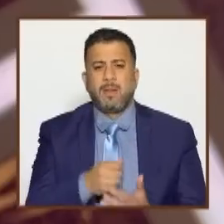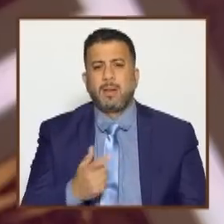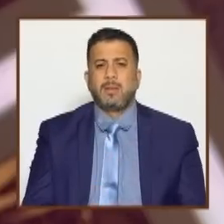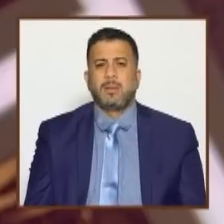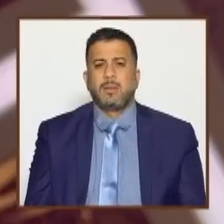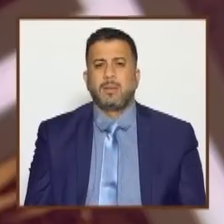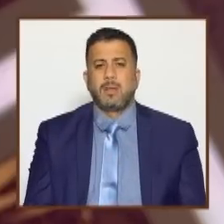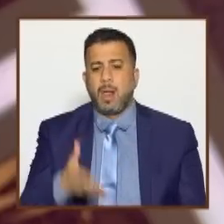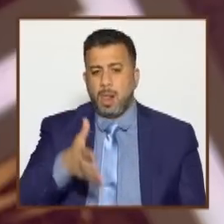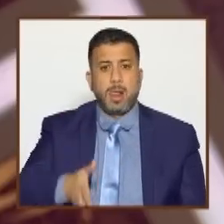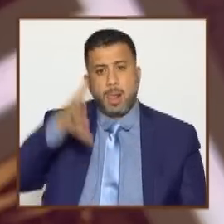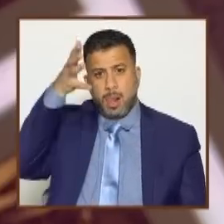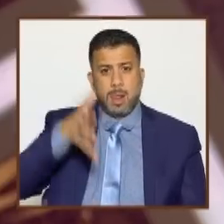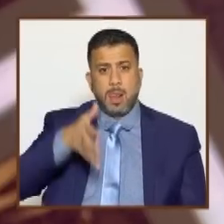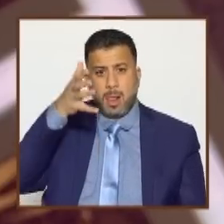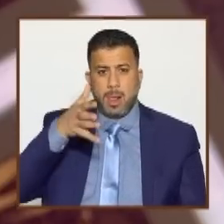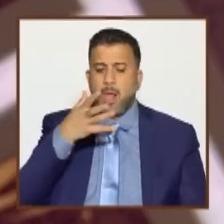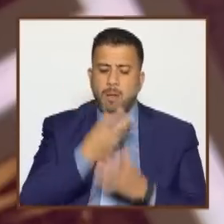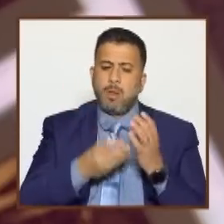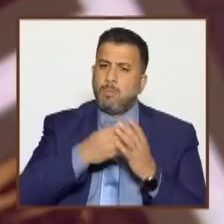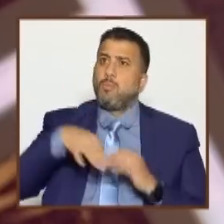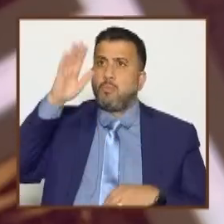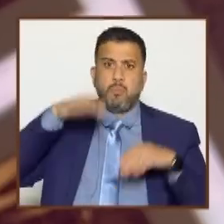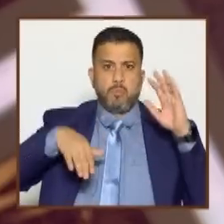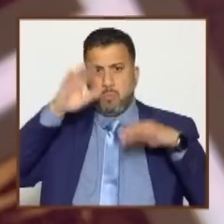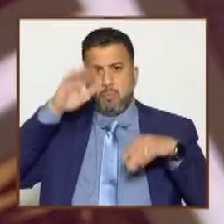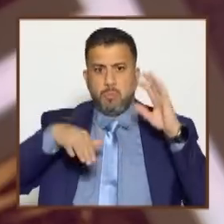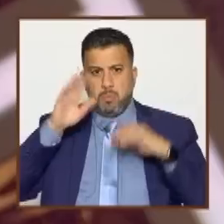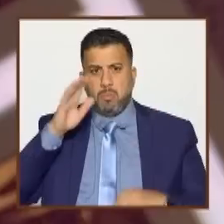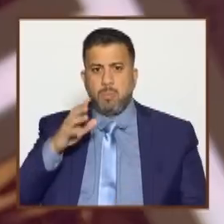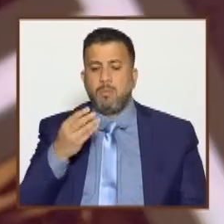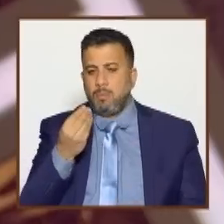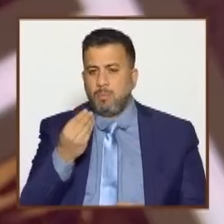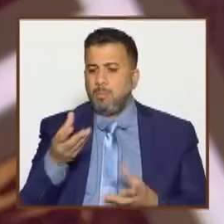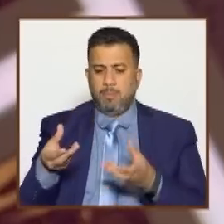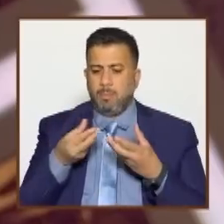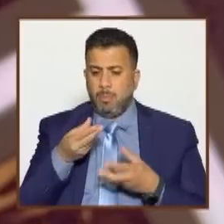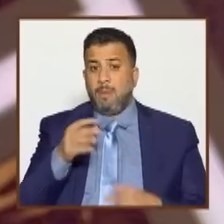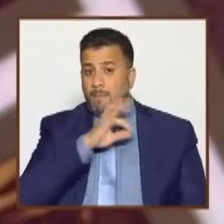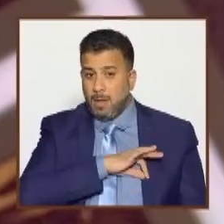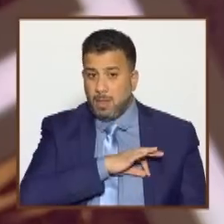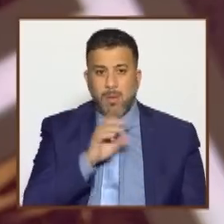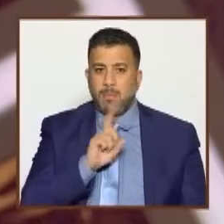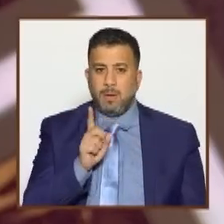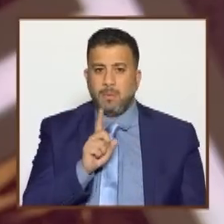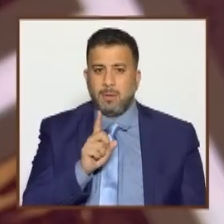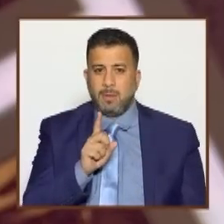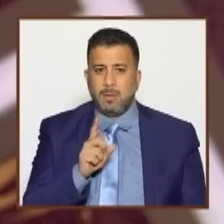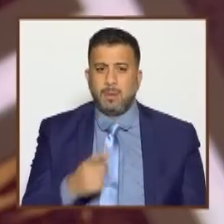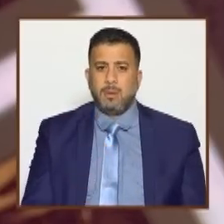والاولاد الاولاد صغار ولا كبار؟ لا كبار طبعا. ويعني الاشياء مفيده ولا غير مفيده؟ مفيدة